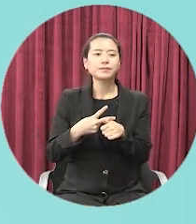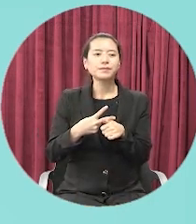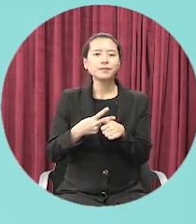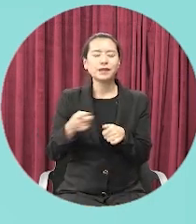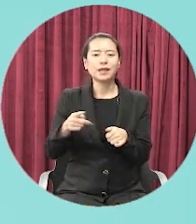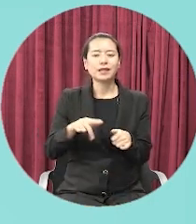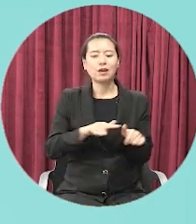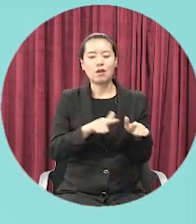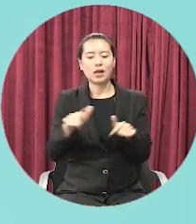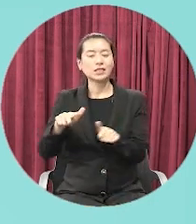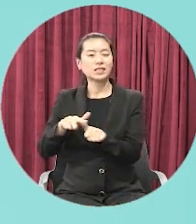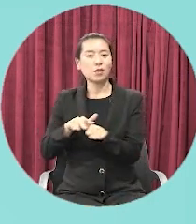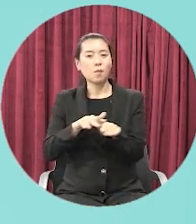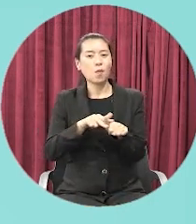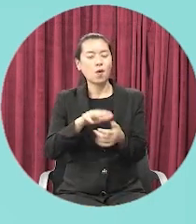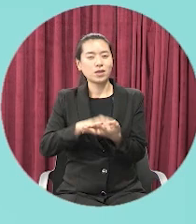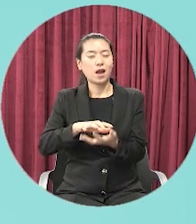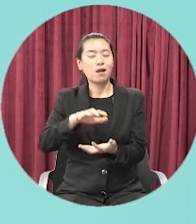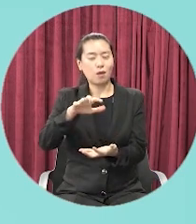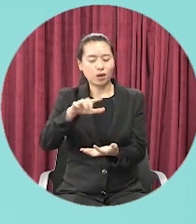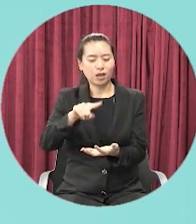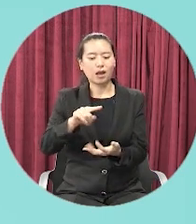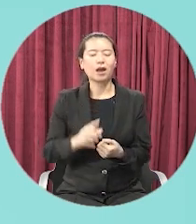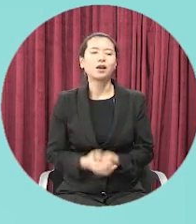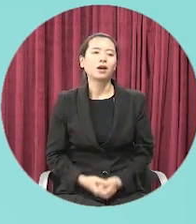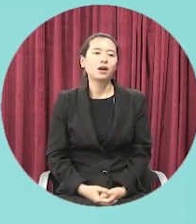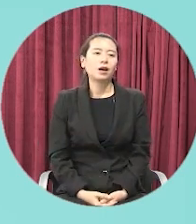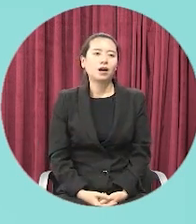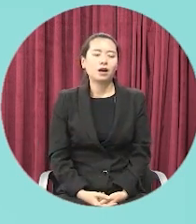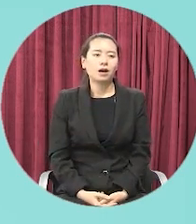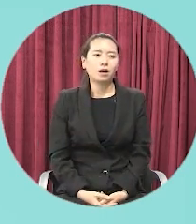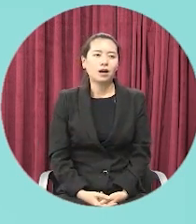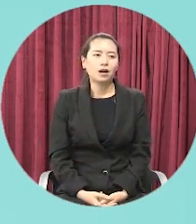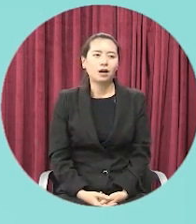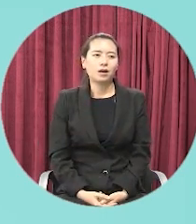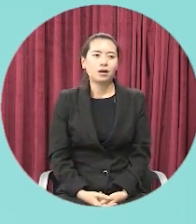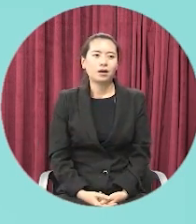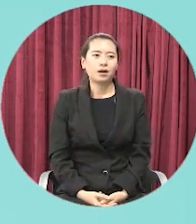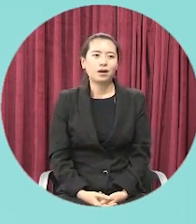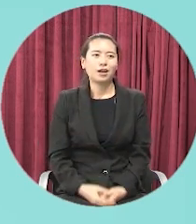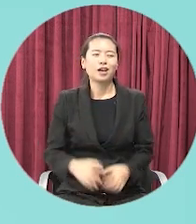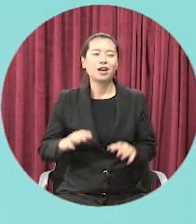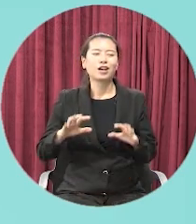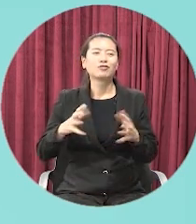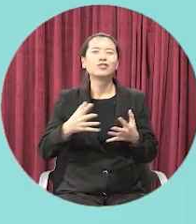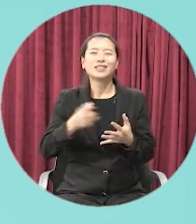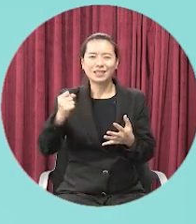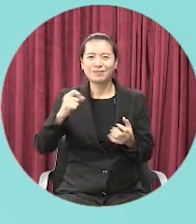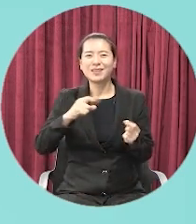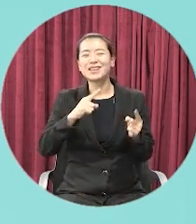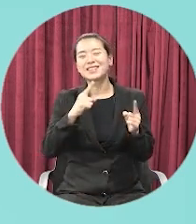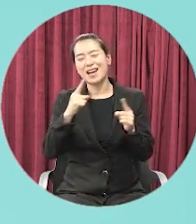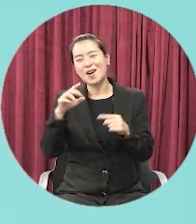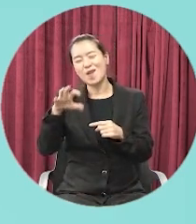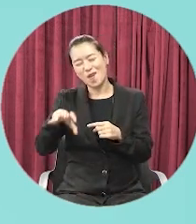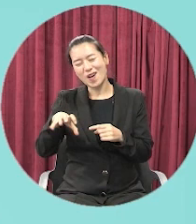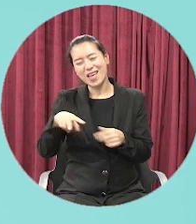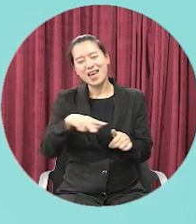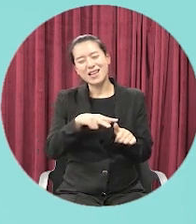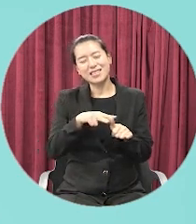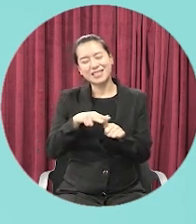데이터가 군기 차를 자긴 건강한 에서 비터 미정 말씀하셨는데 맡긴 맞고 의 공식적으로는